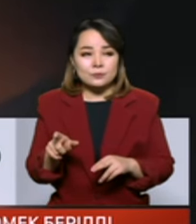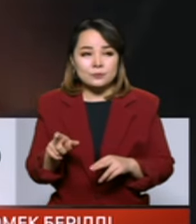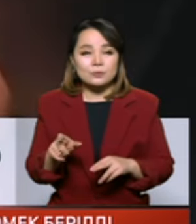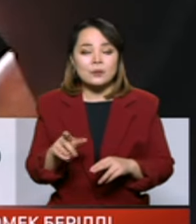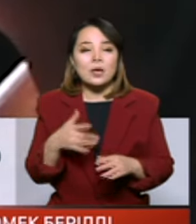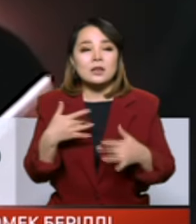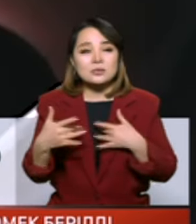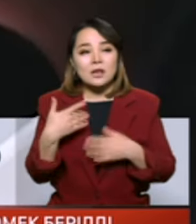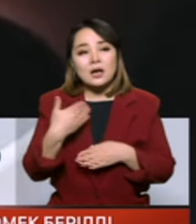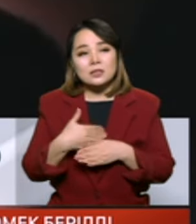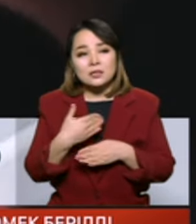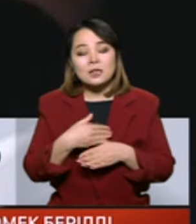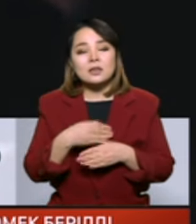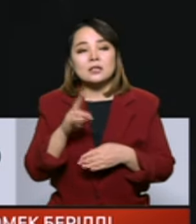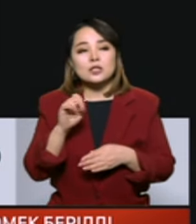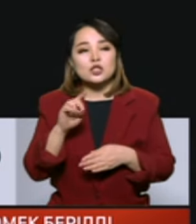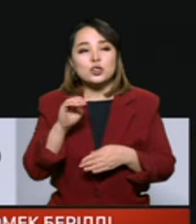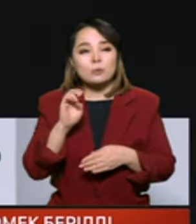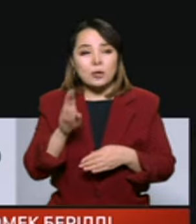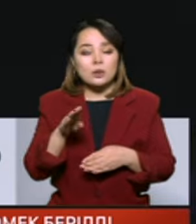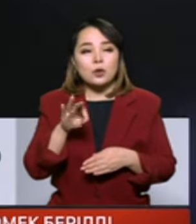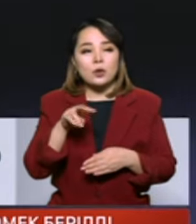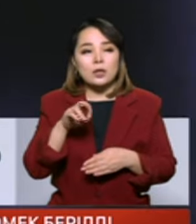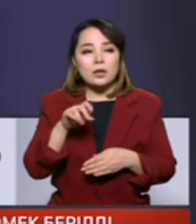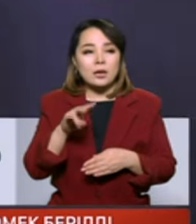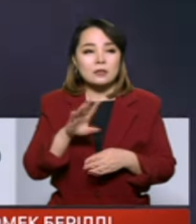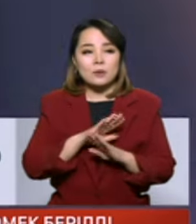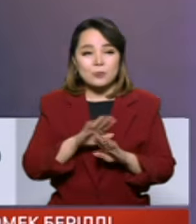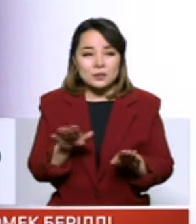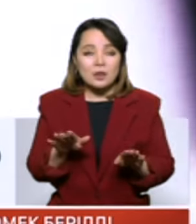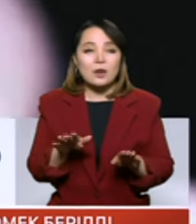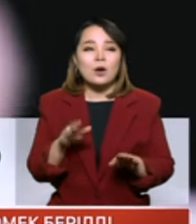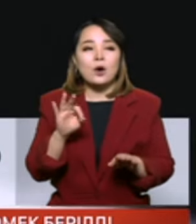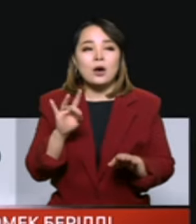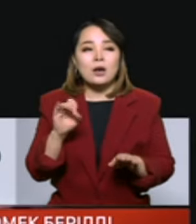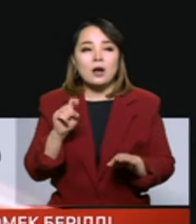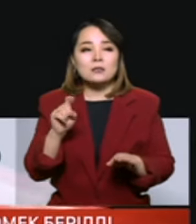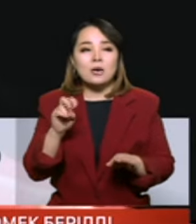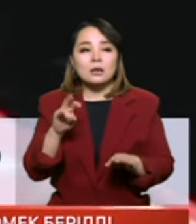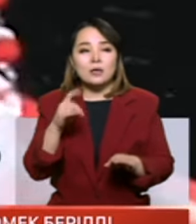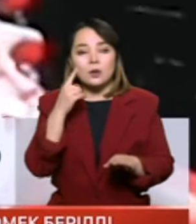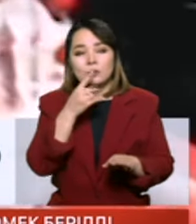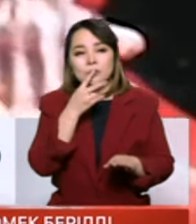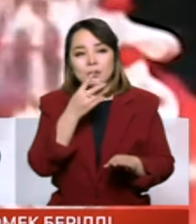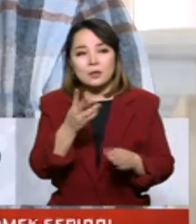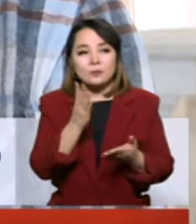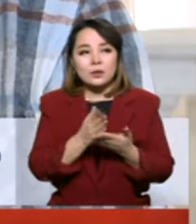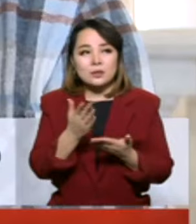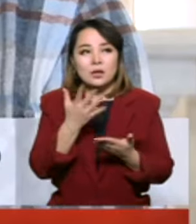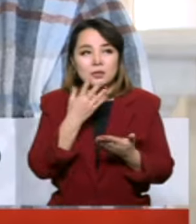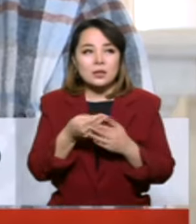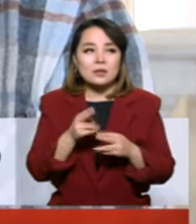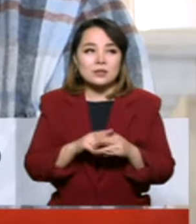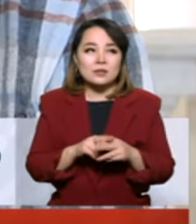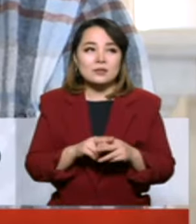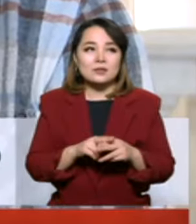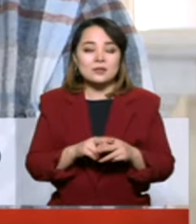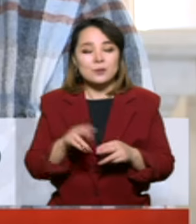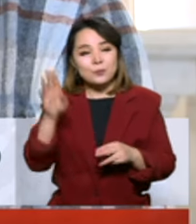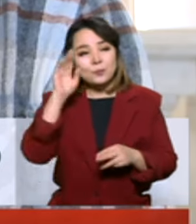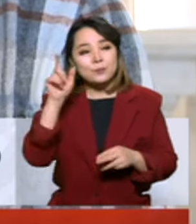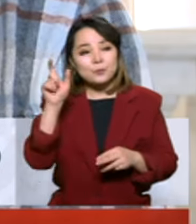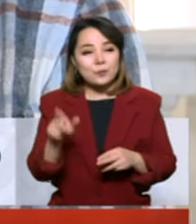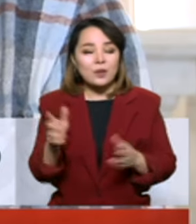жаңағы сахнада жүрген қыз Жібекке төлеген болу емес, Оразал болып көзқарасымен қарап жүр. Ана